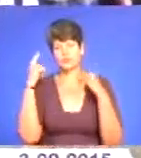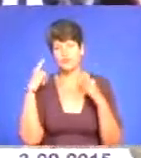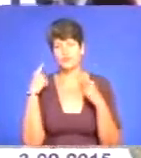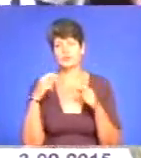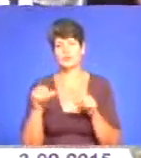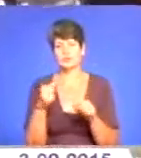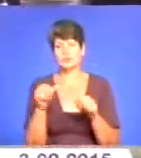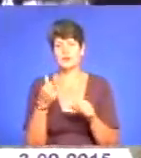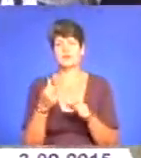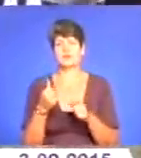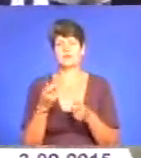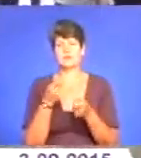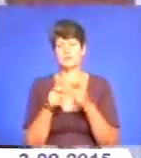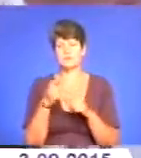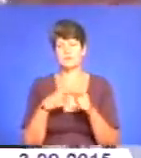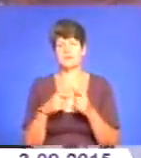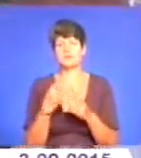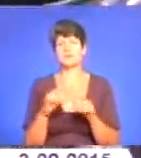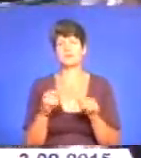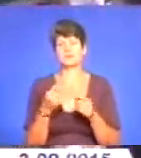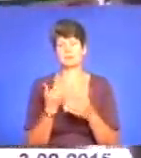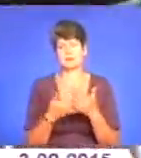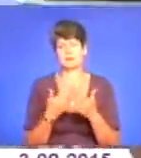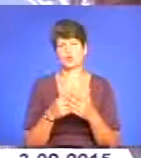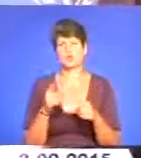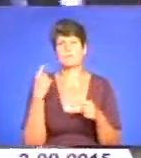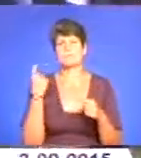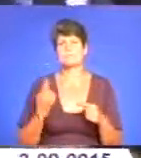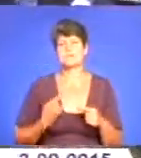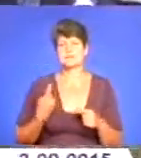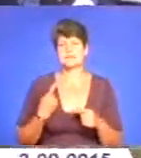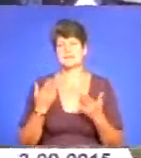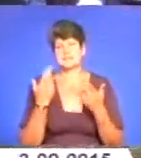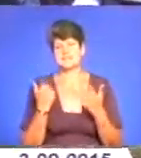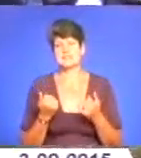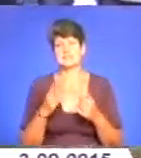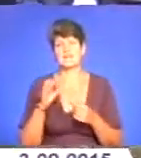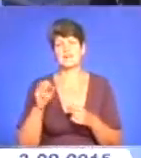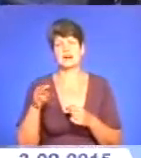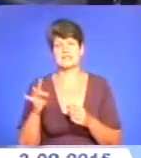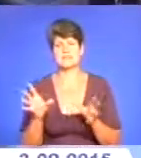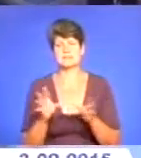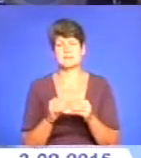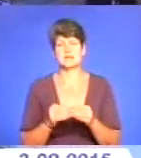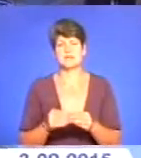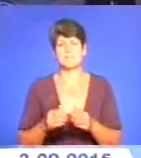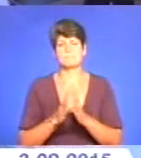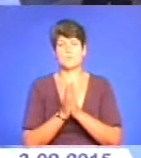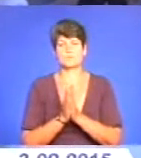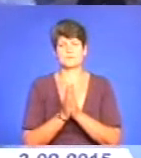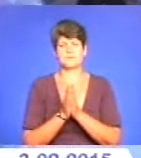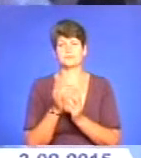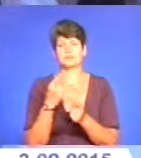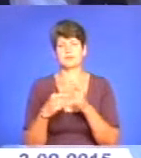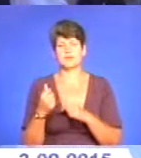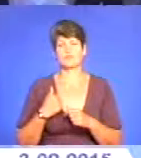гончарства, лозоплетіння, живопису, декоративно-прикладного мистецтва, також традиційна ватра та спільна молитва. Демобілізовані воїни АТО, серед